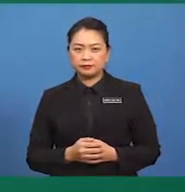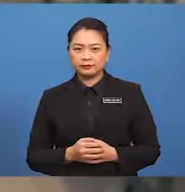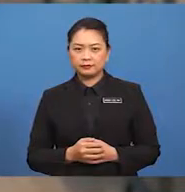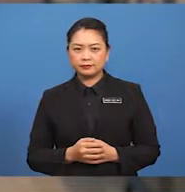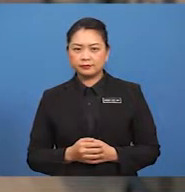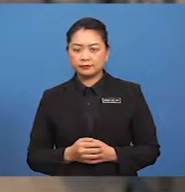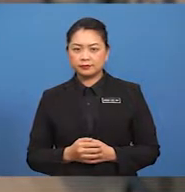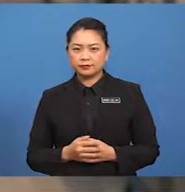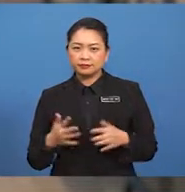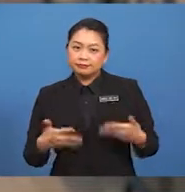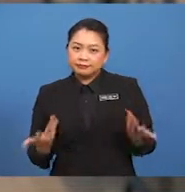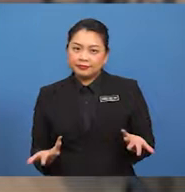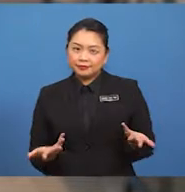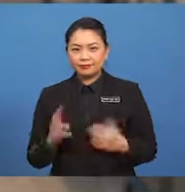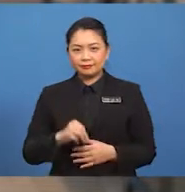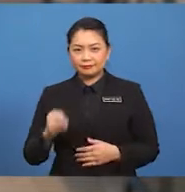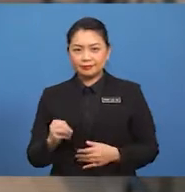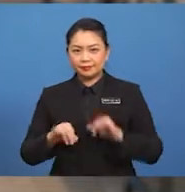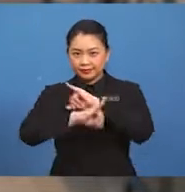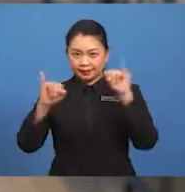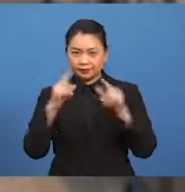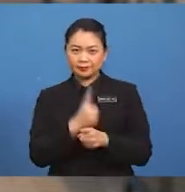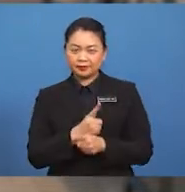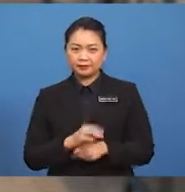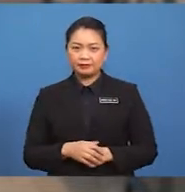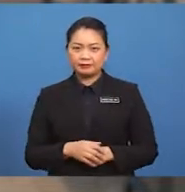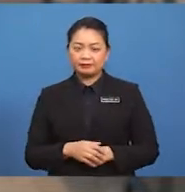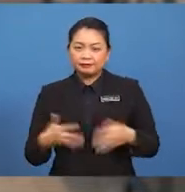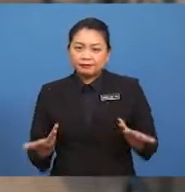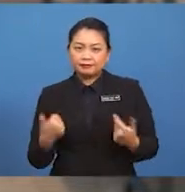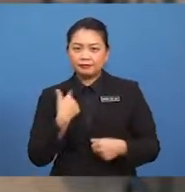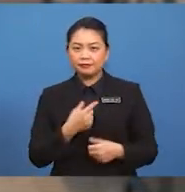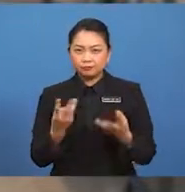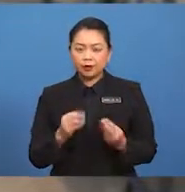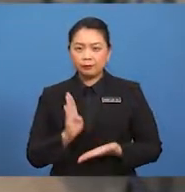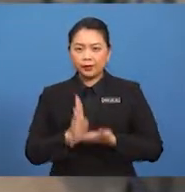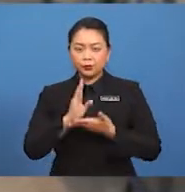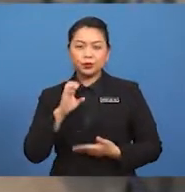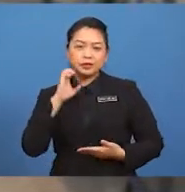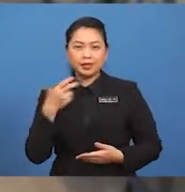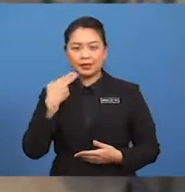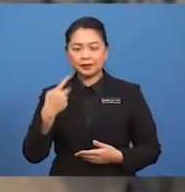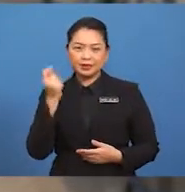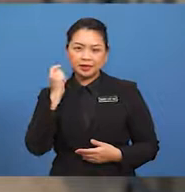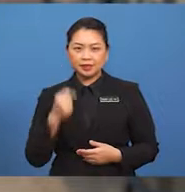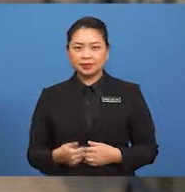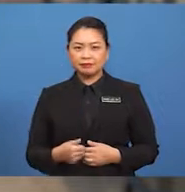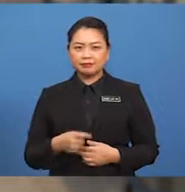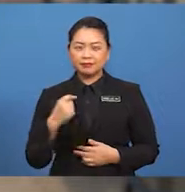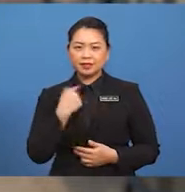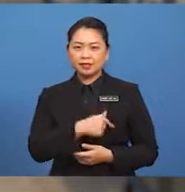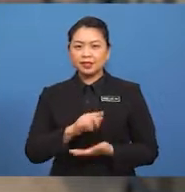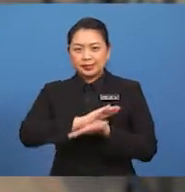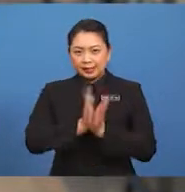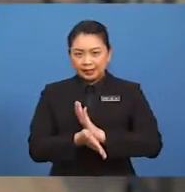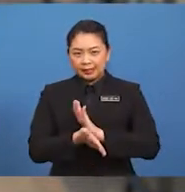RM6,800. Bagaimana murid-murid? Jelaskan bagaimana kita nak bantu Cik Hamizah tadi. Kita jadikan hutang